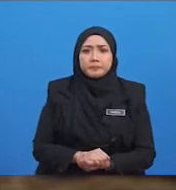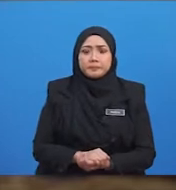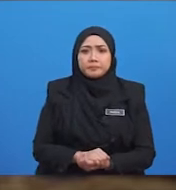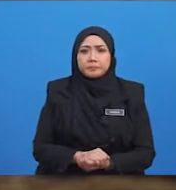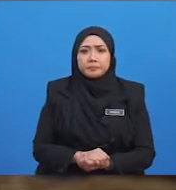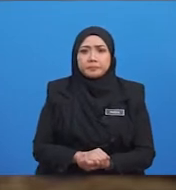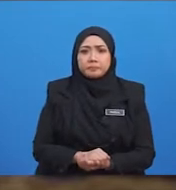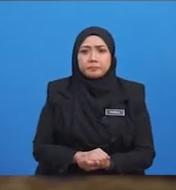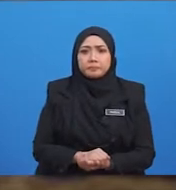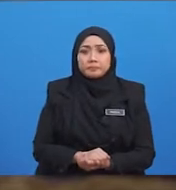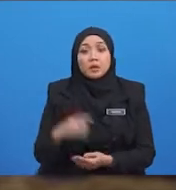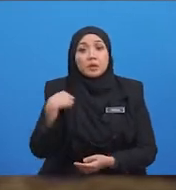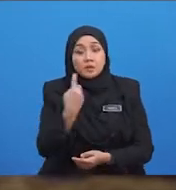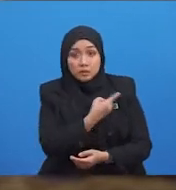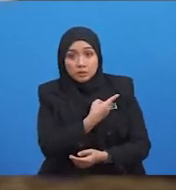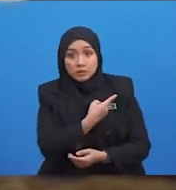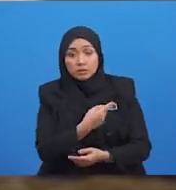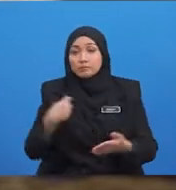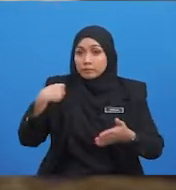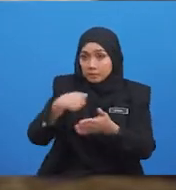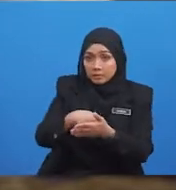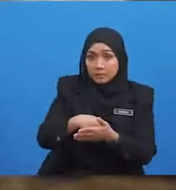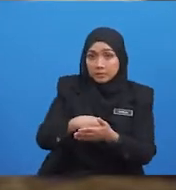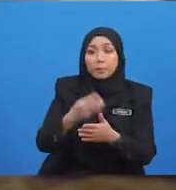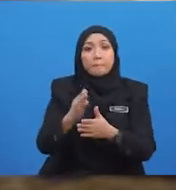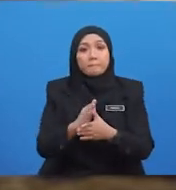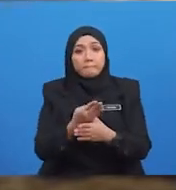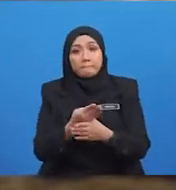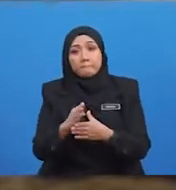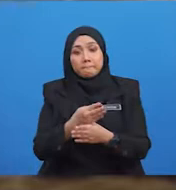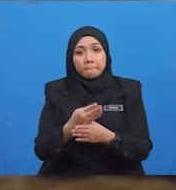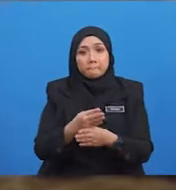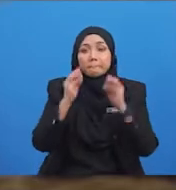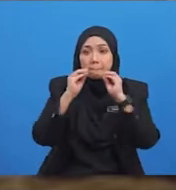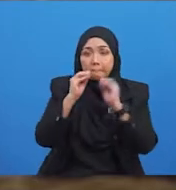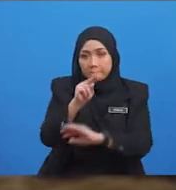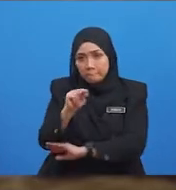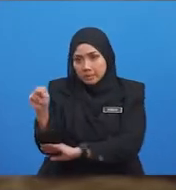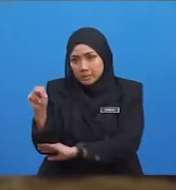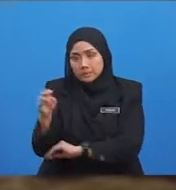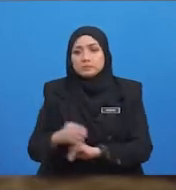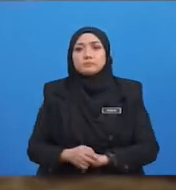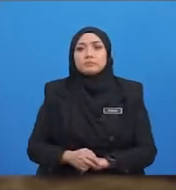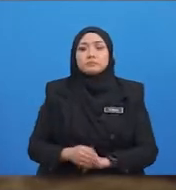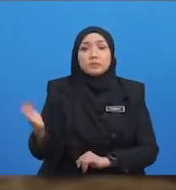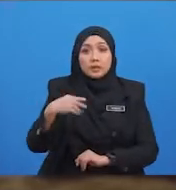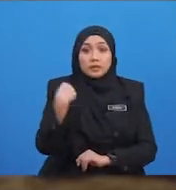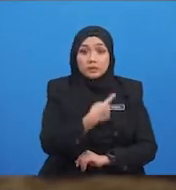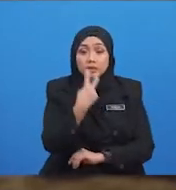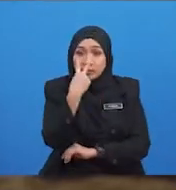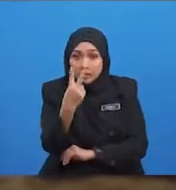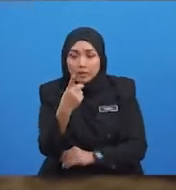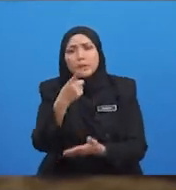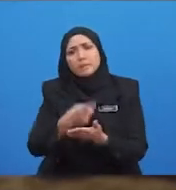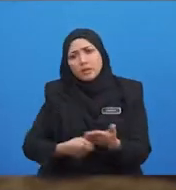Nampaknya, kita telah tiba ke bahagian pengajaran. Mari kita lihat